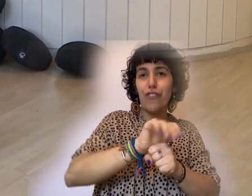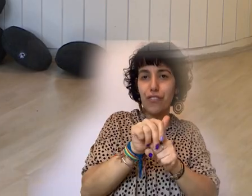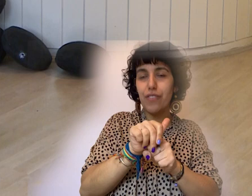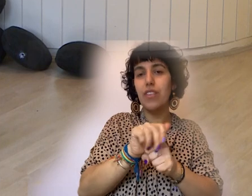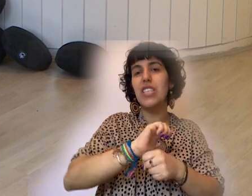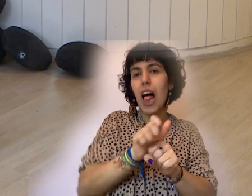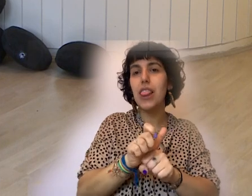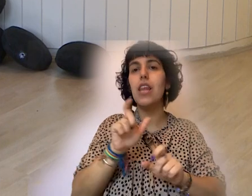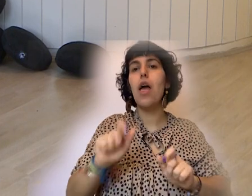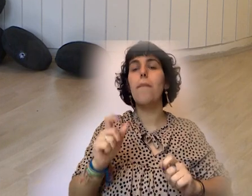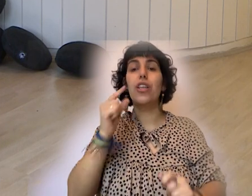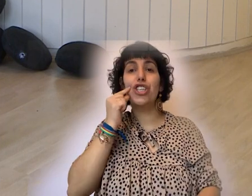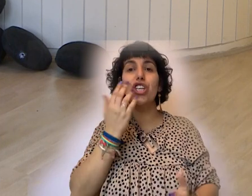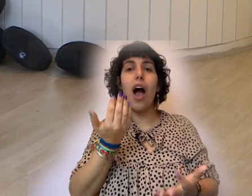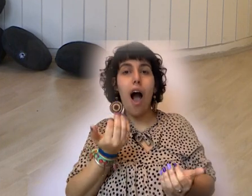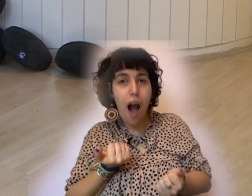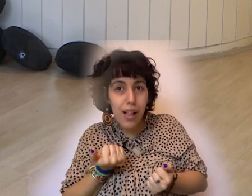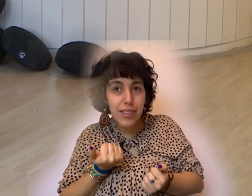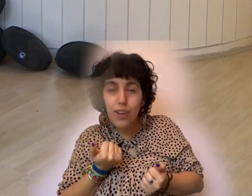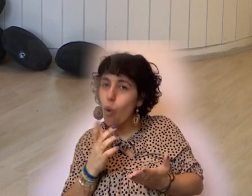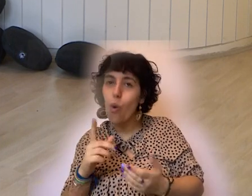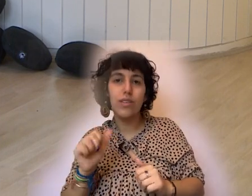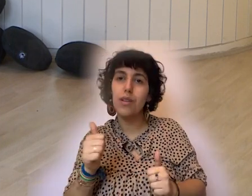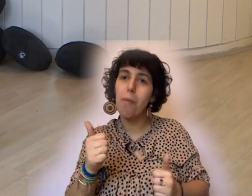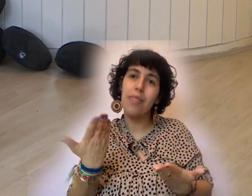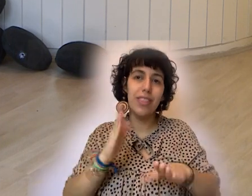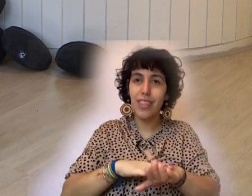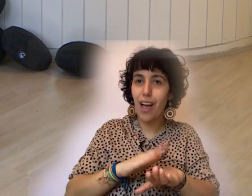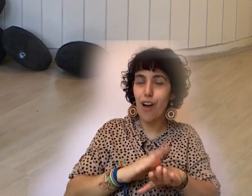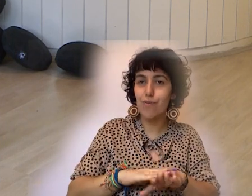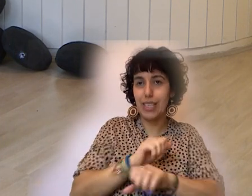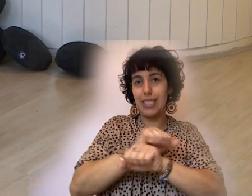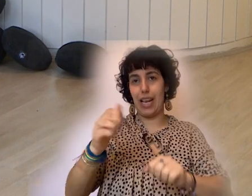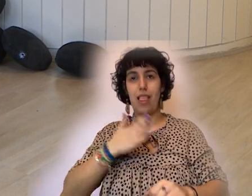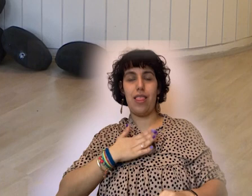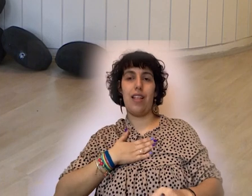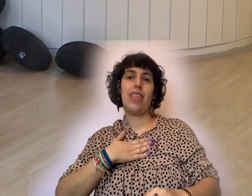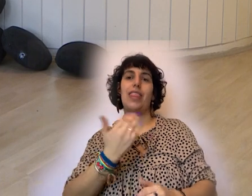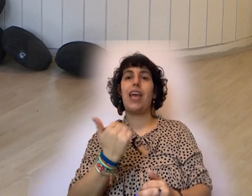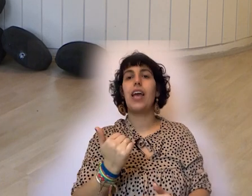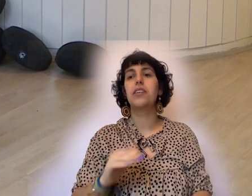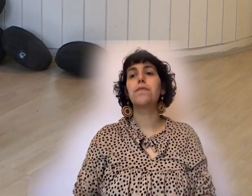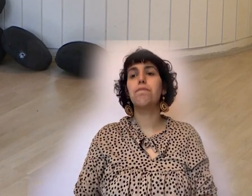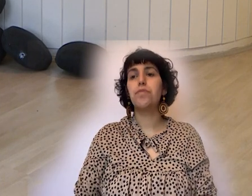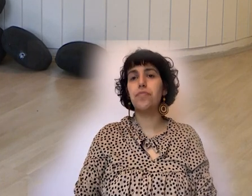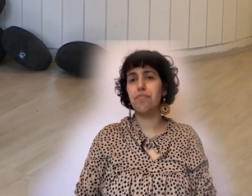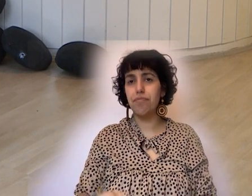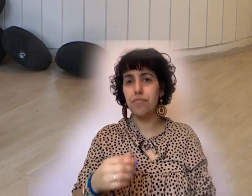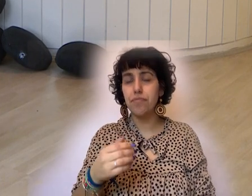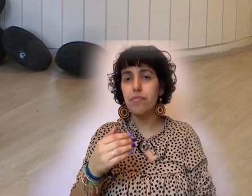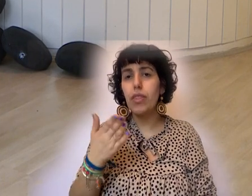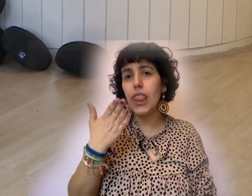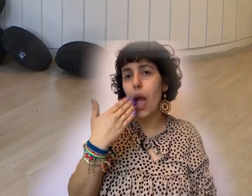bu yüzden ben önerebileceğim şey Biber gazı taşımak her ne kadar yasal olmasada yaşamlarını savunmamız aya saldırdı